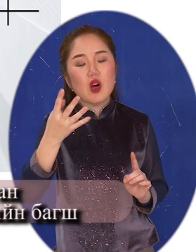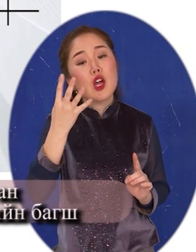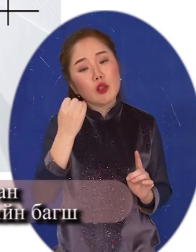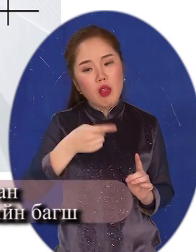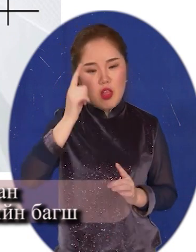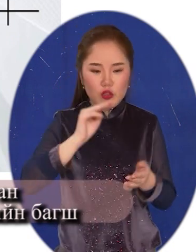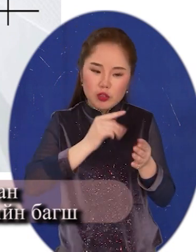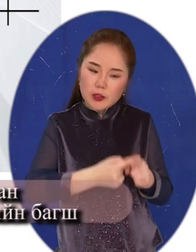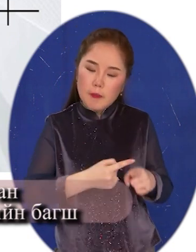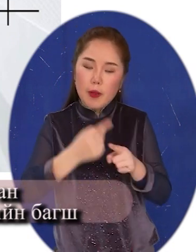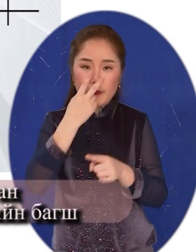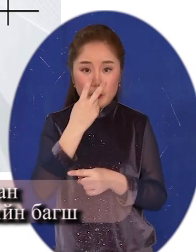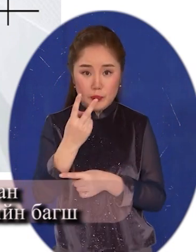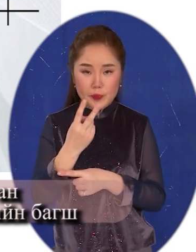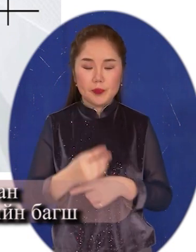köreyik.